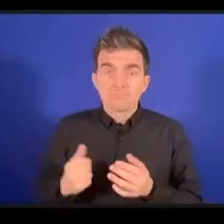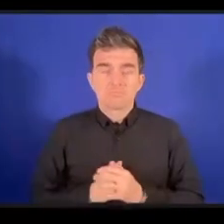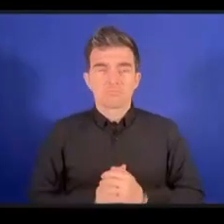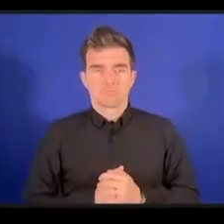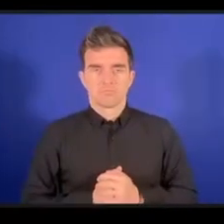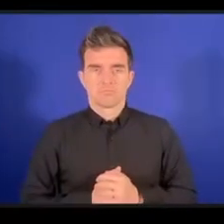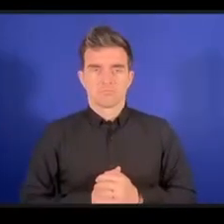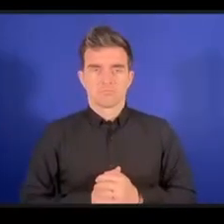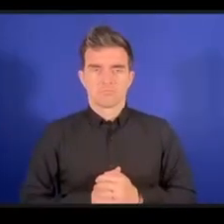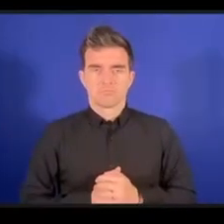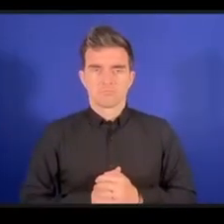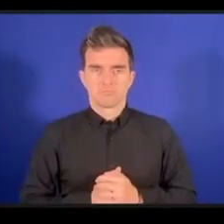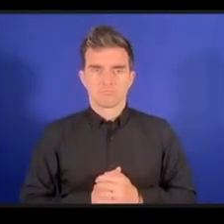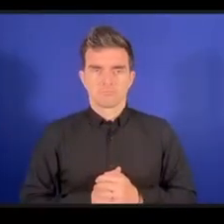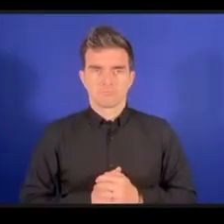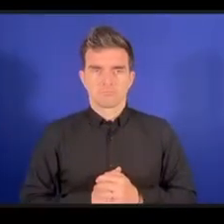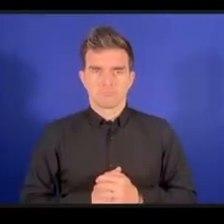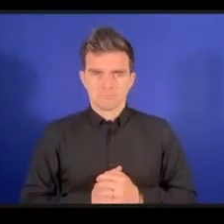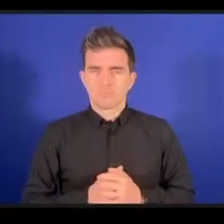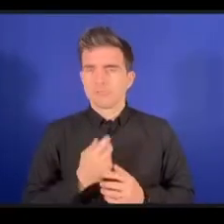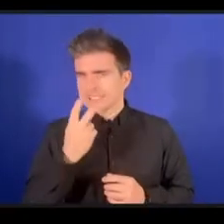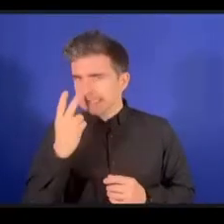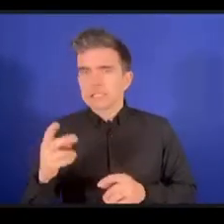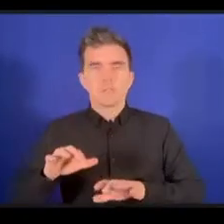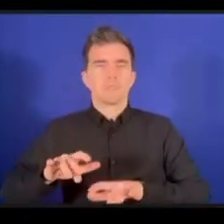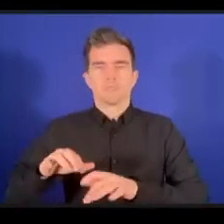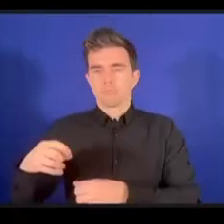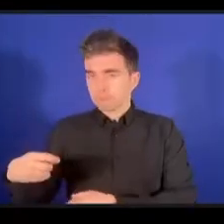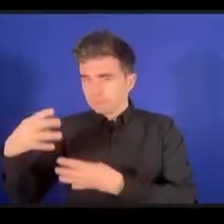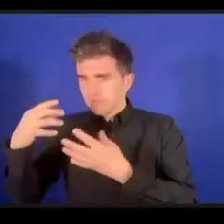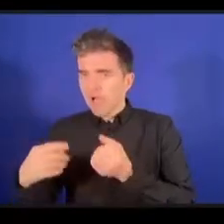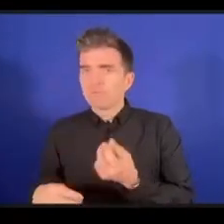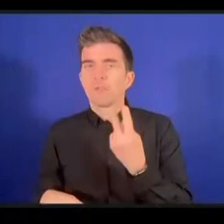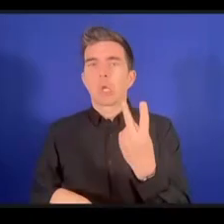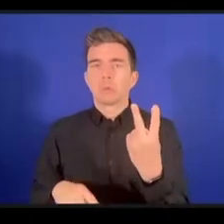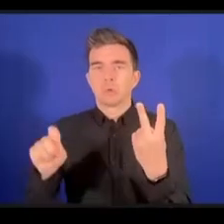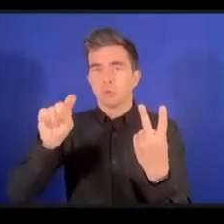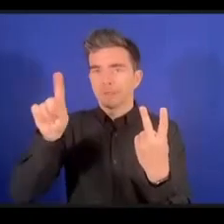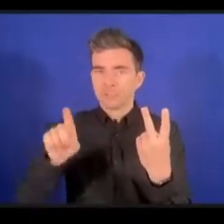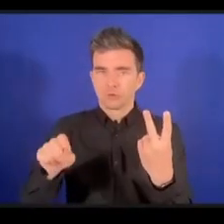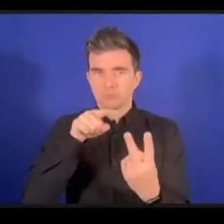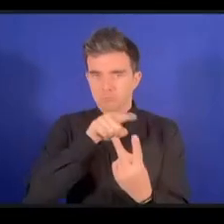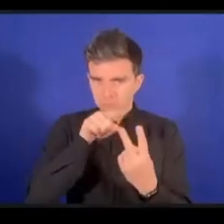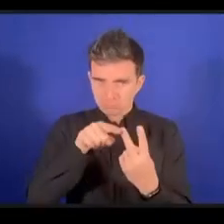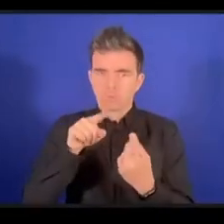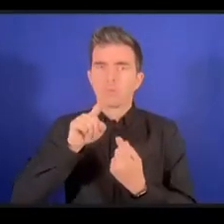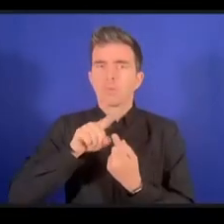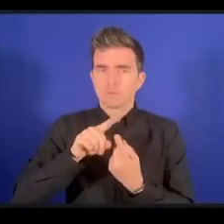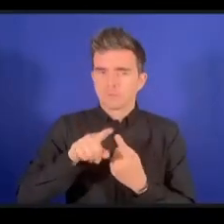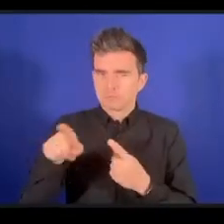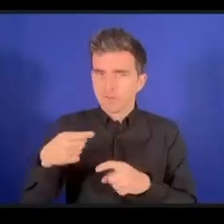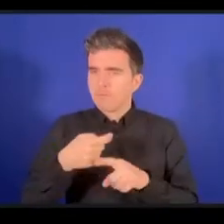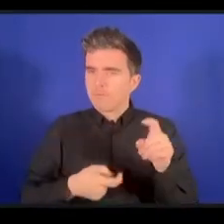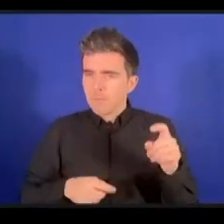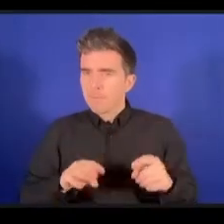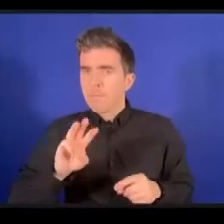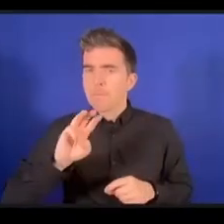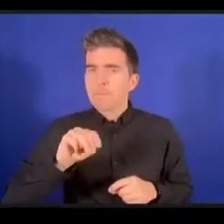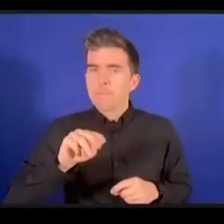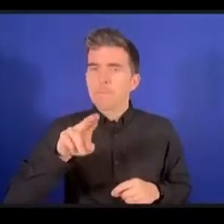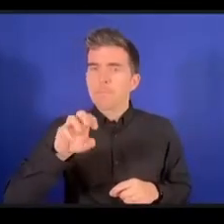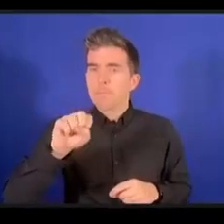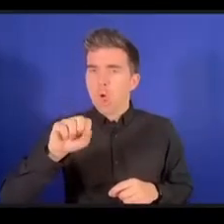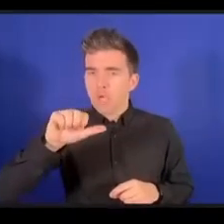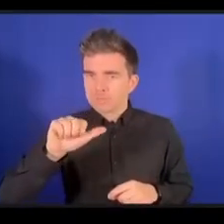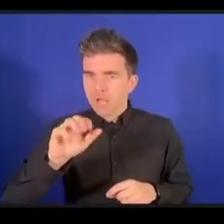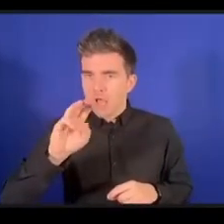我有两个在线的问题，一个来自于卡麦隆的 messaging， 他说。我们能够使